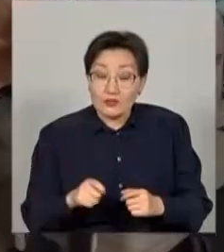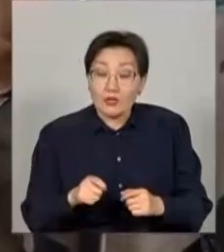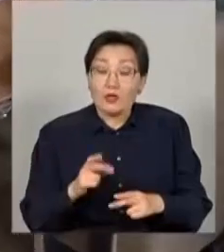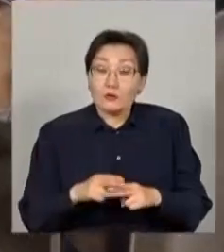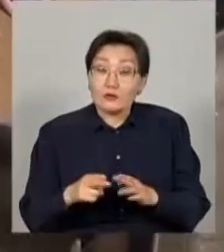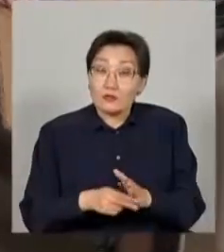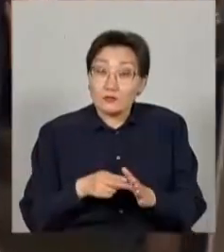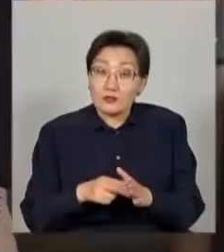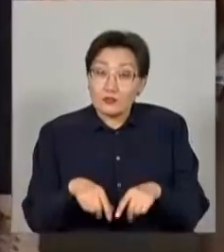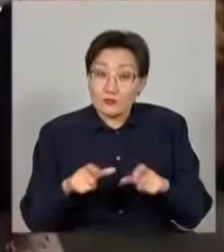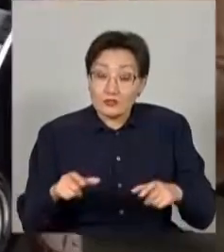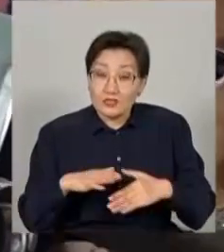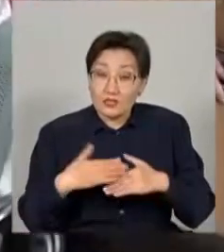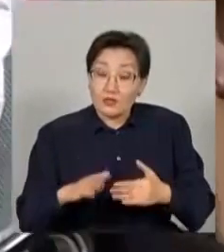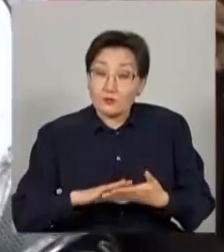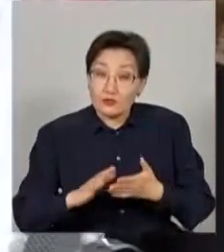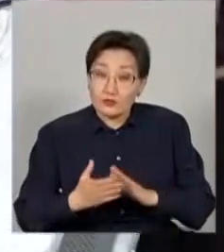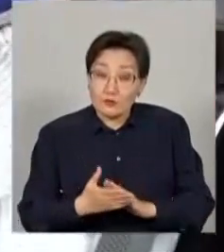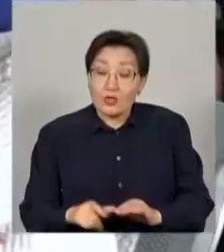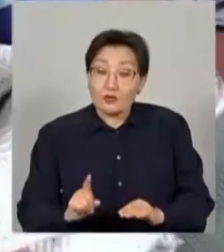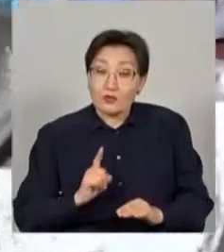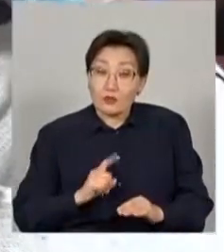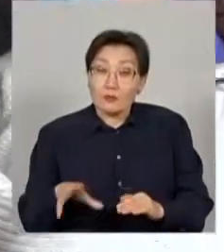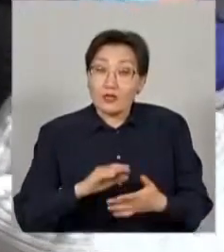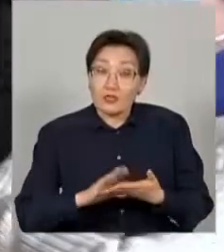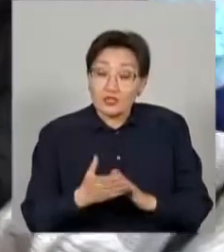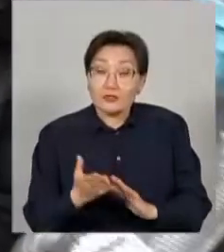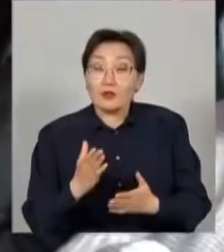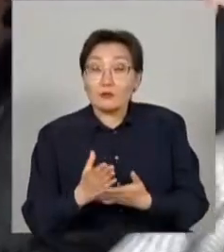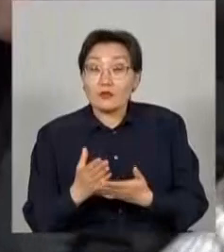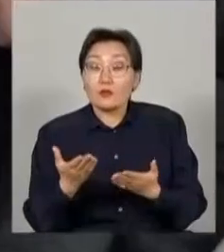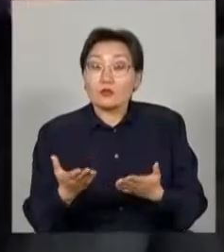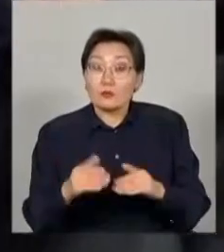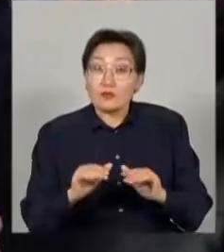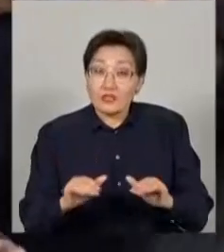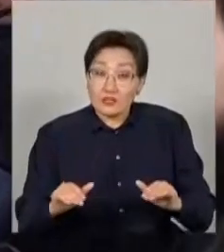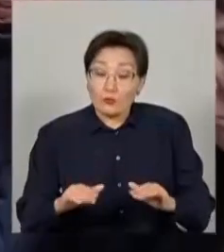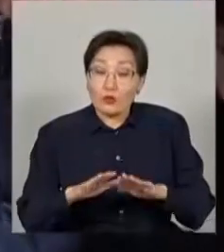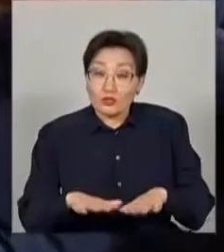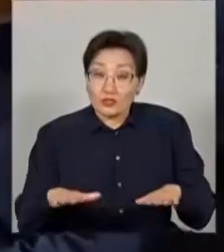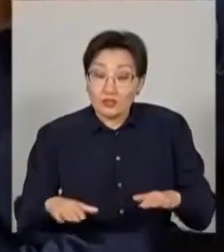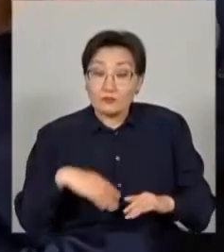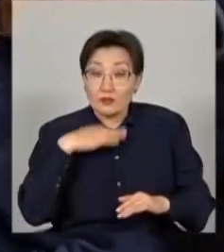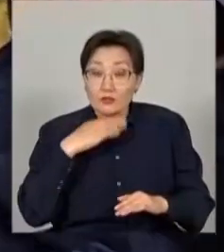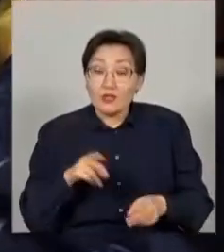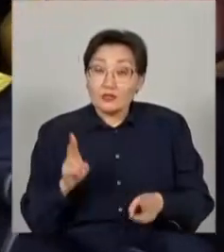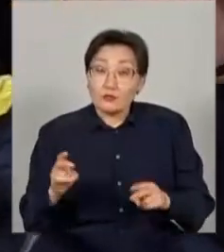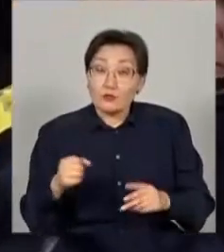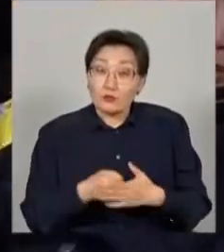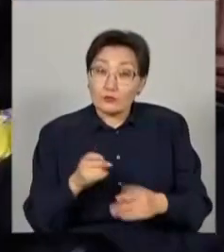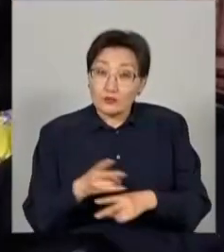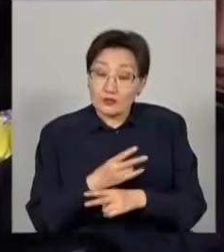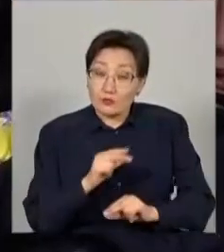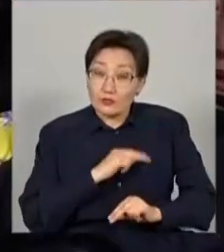вокзалында жолаушыларға пойыз кешіккен жағдайда күту үшін бар жағдай жасалған. Мұнда орындар жеткілікті, ал асхана түнгі уақытқа дейін жұмыс